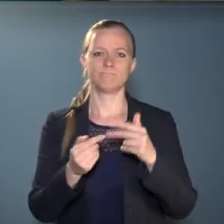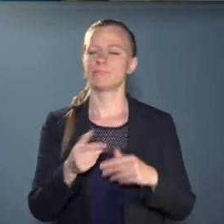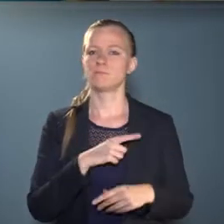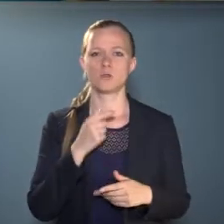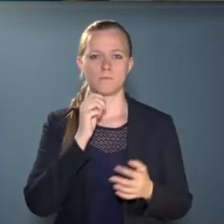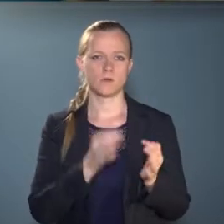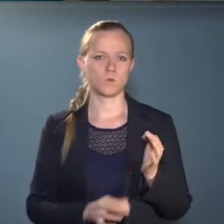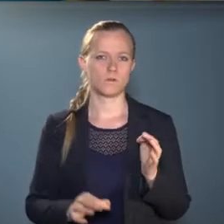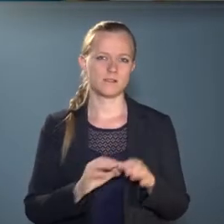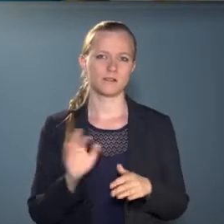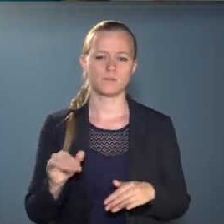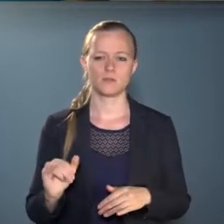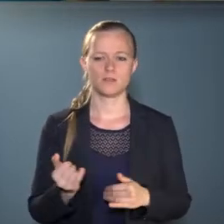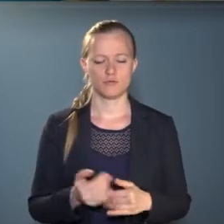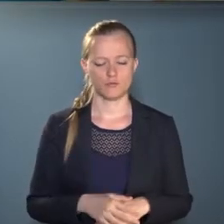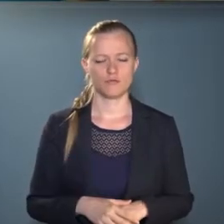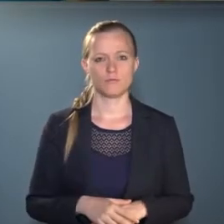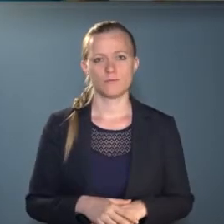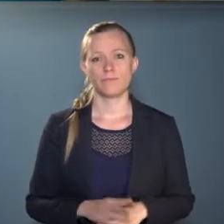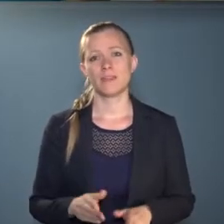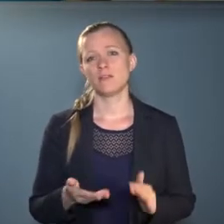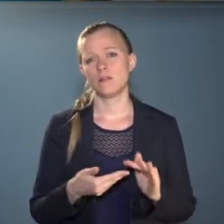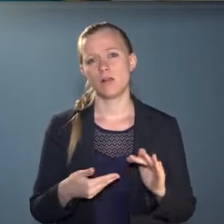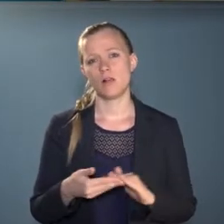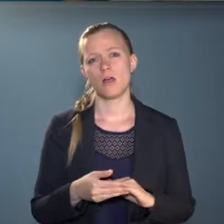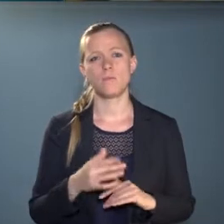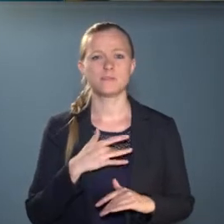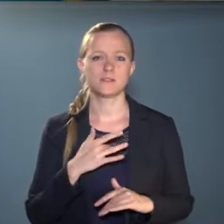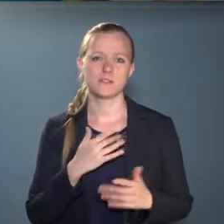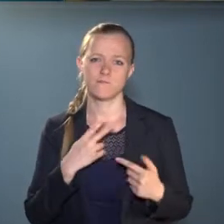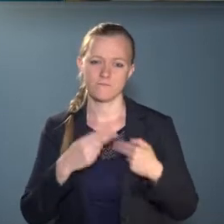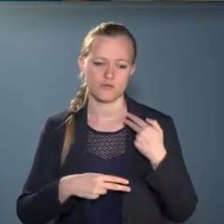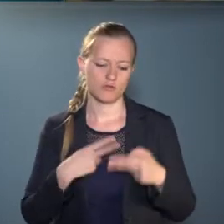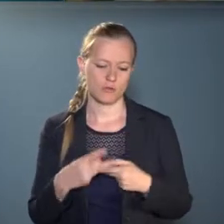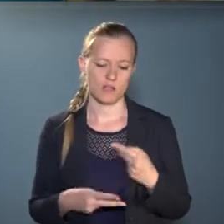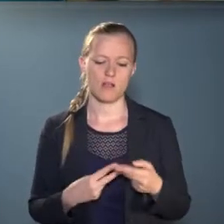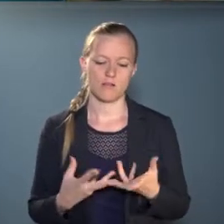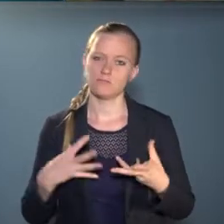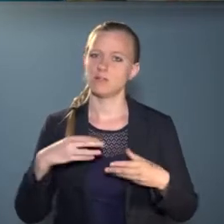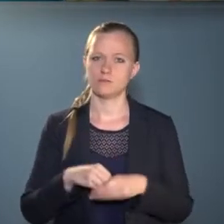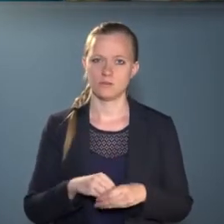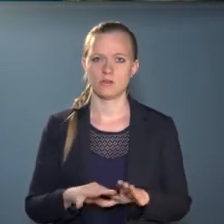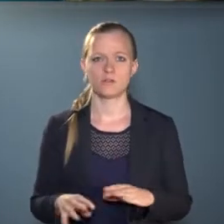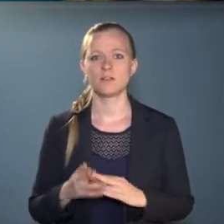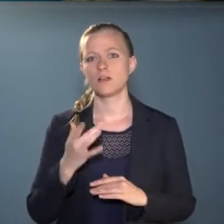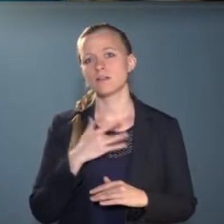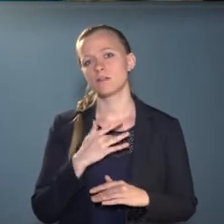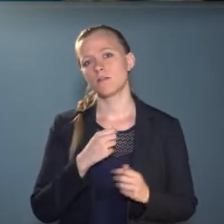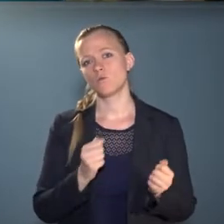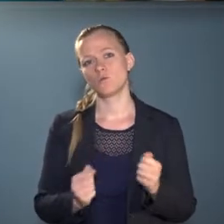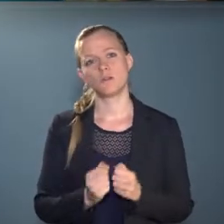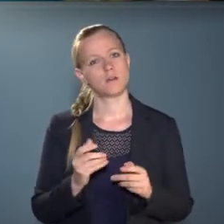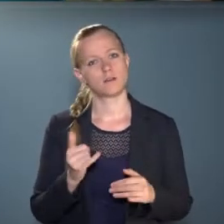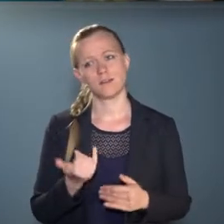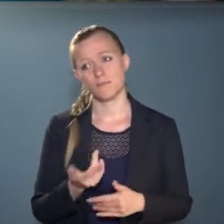Magyarországon, hanem nemzetközi szinten, tehát egy alapkardiológiai vizsgálat bele tartozik, ha a szívultrahang nem is